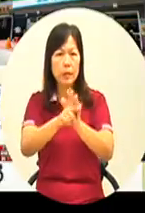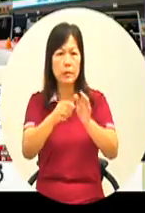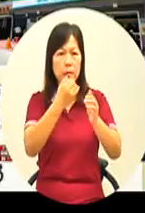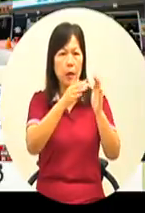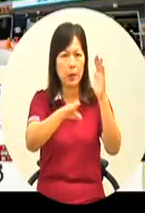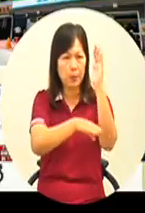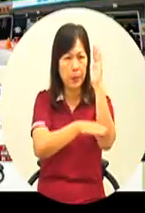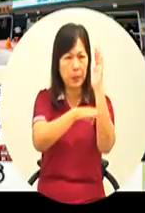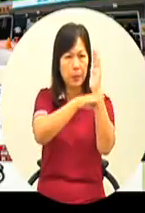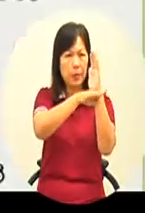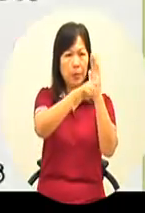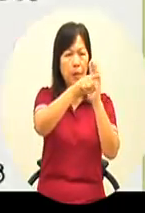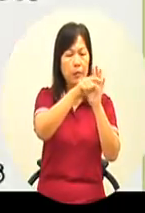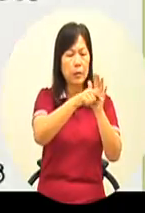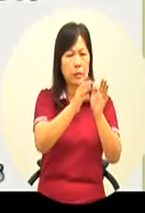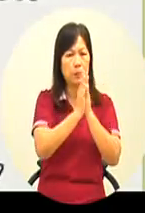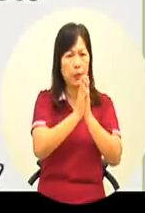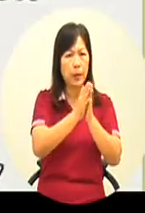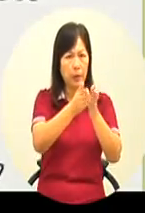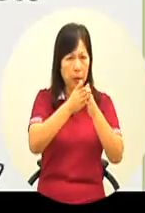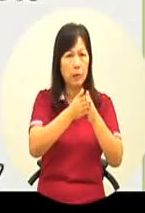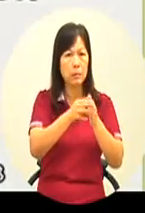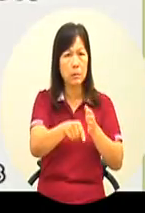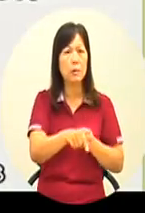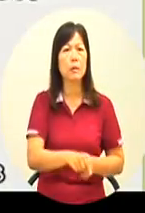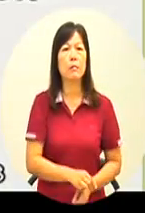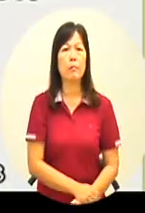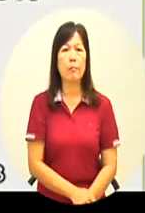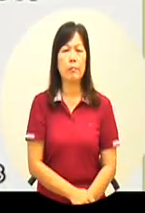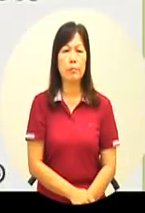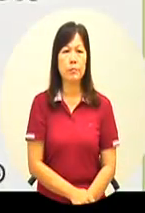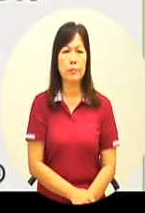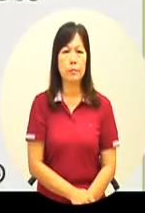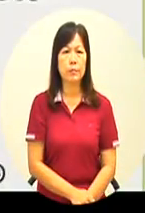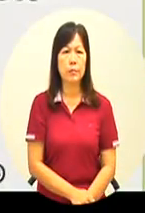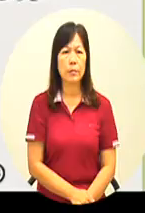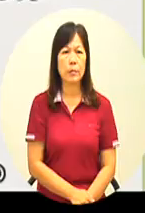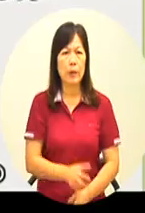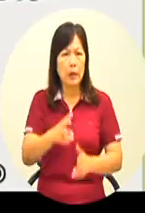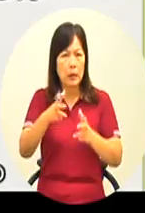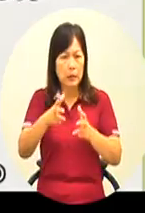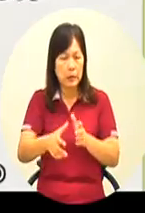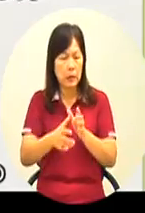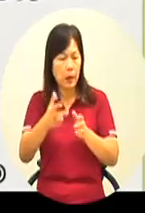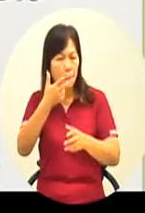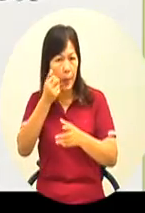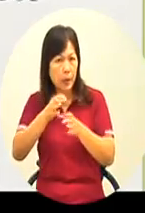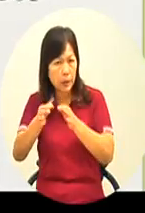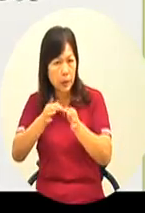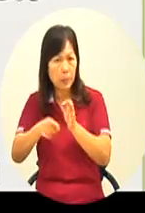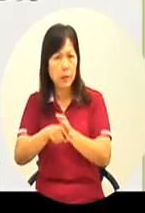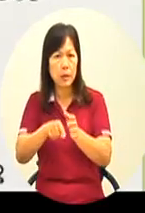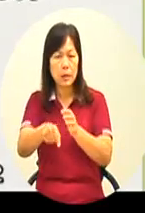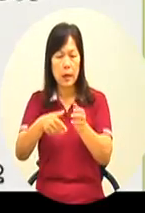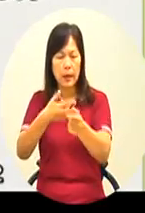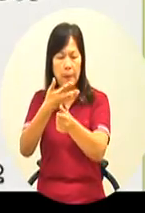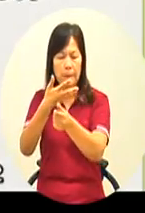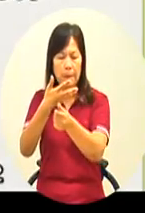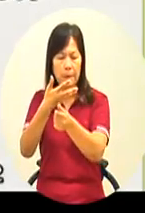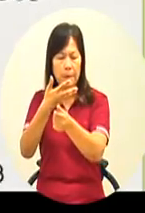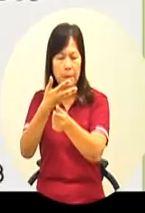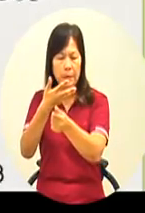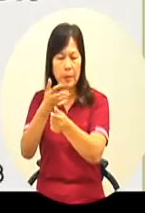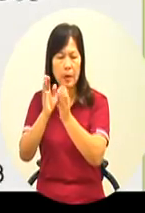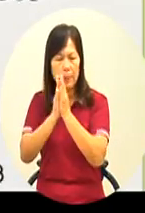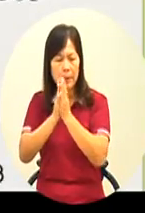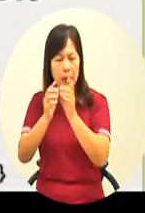个，这是殡葬用品嘛。设置便利商设便利商店也可以方便那边的